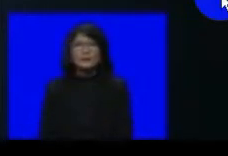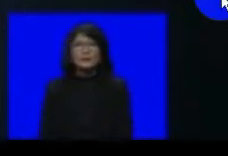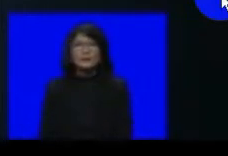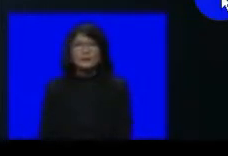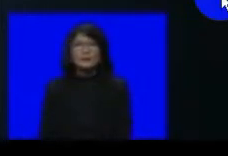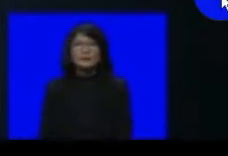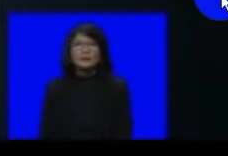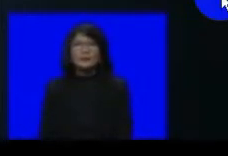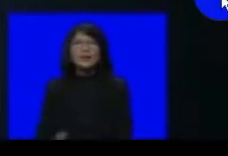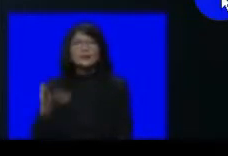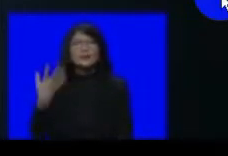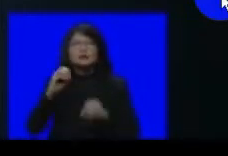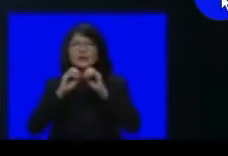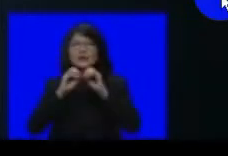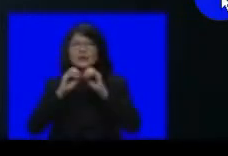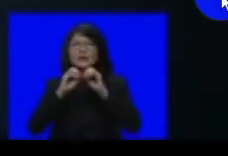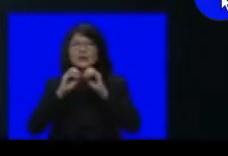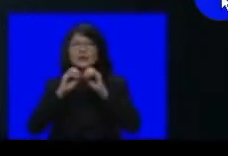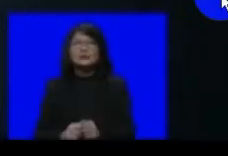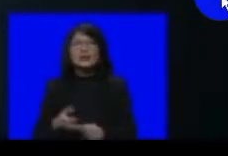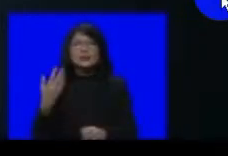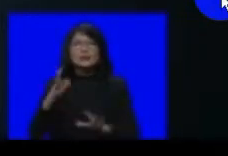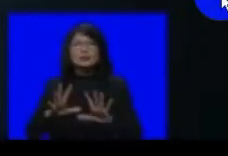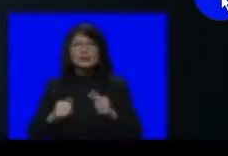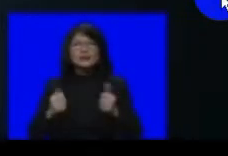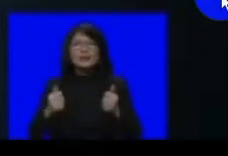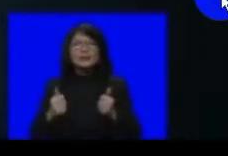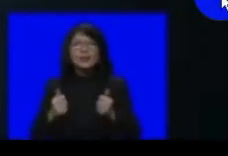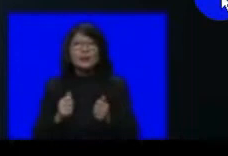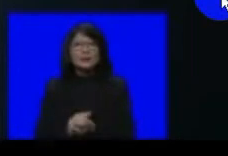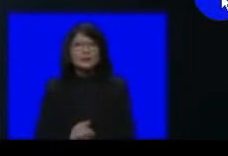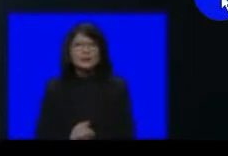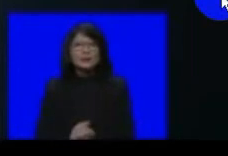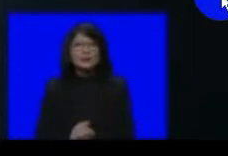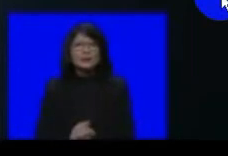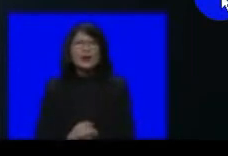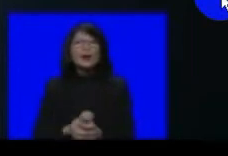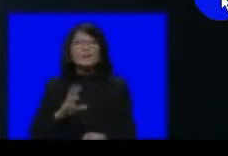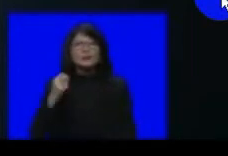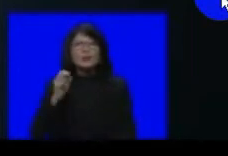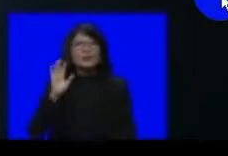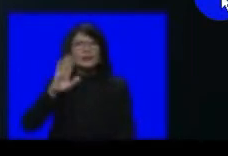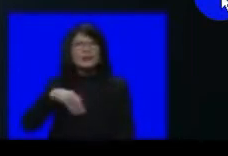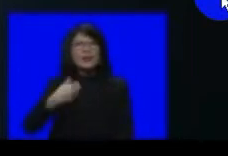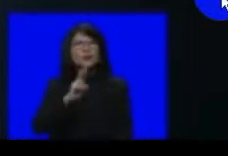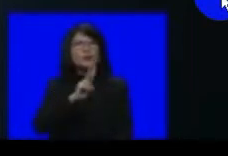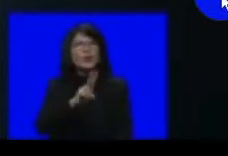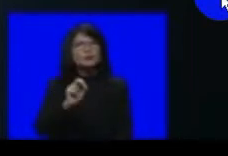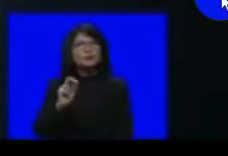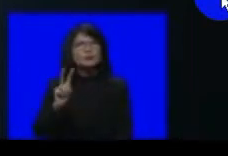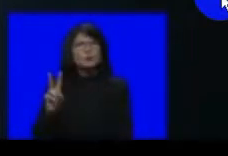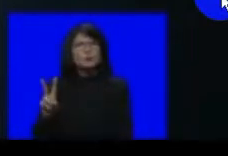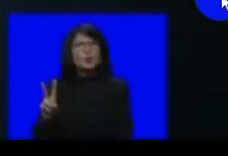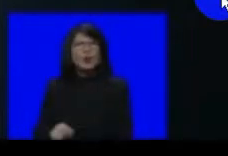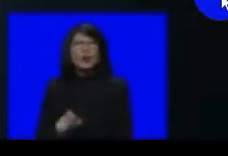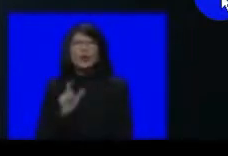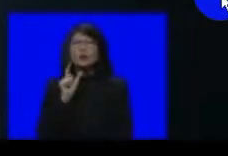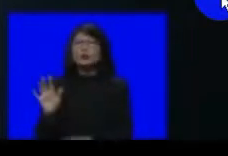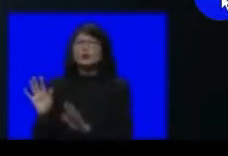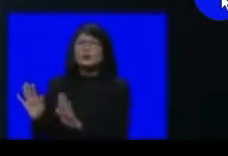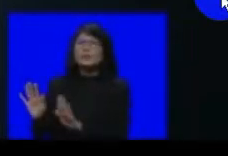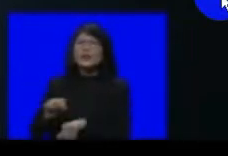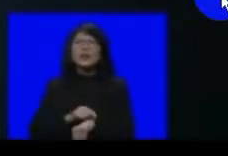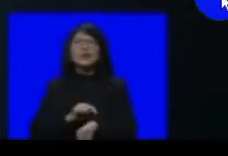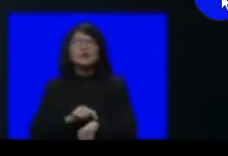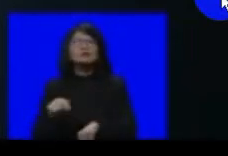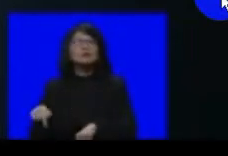seperti yang tadi saya jelaskan, kami sudah menyiapkan, tapi memang baru tuntas itu 2022. Nah, untuk sementara waktu